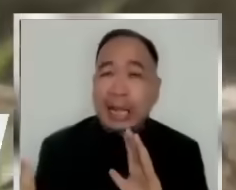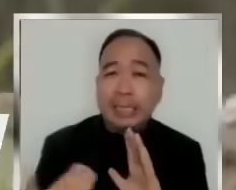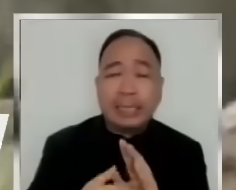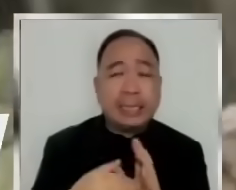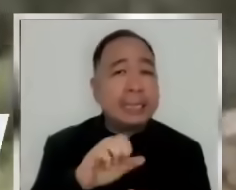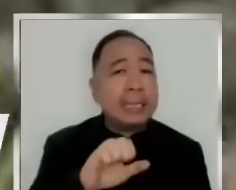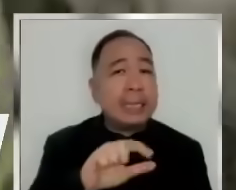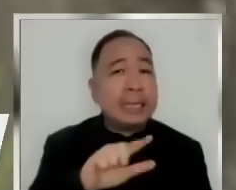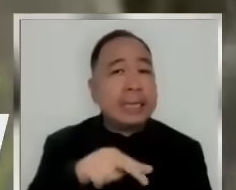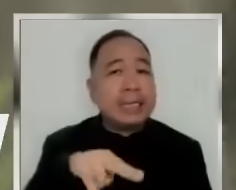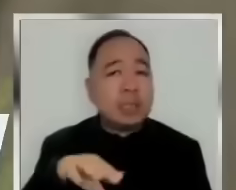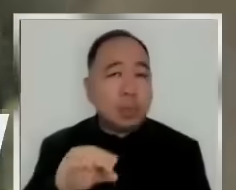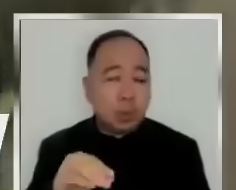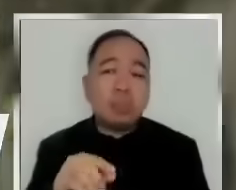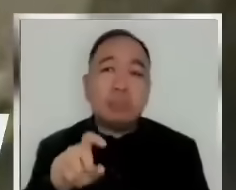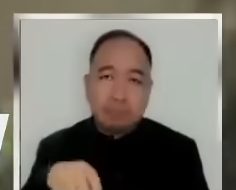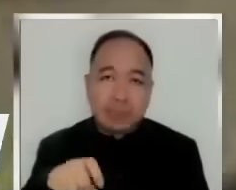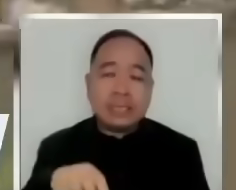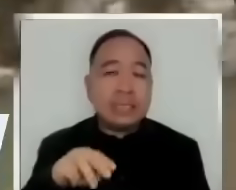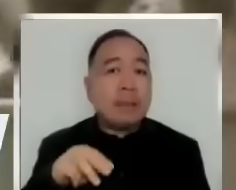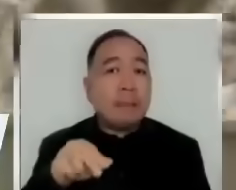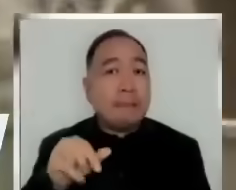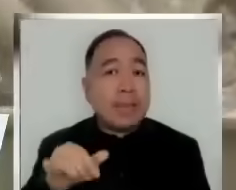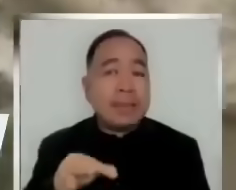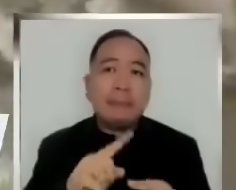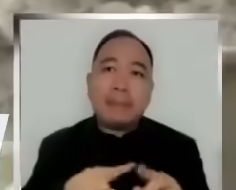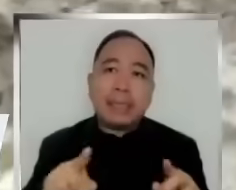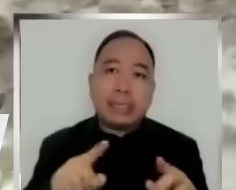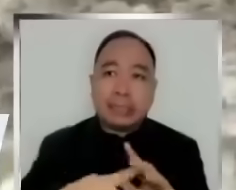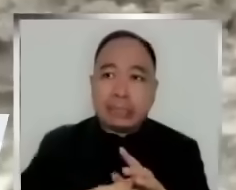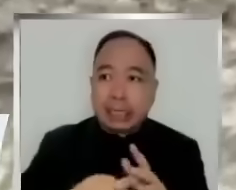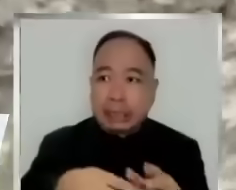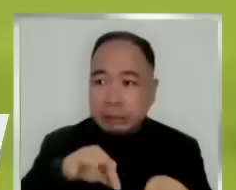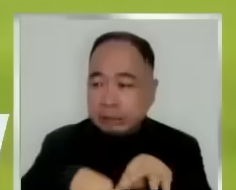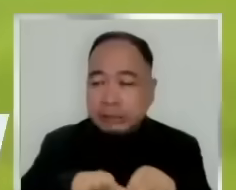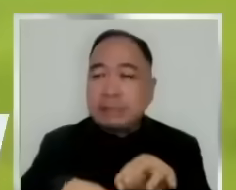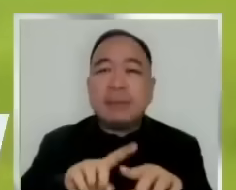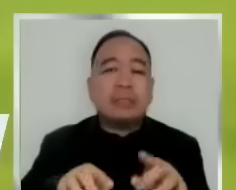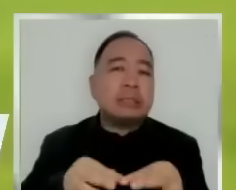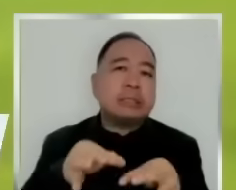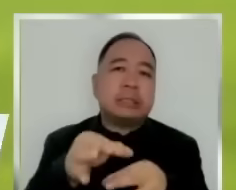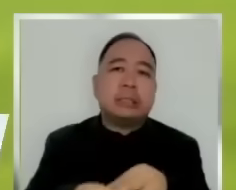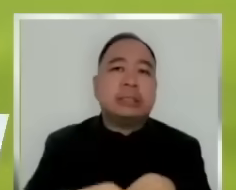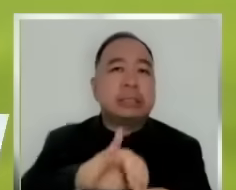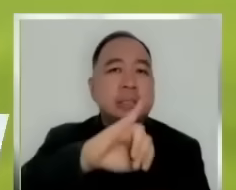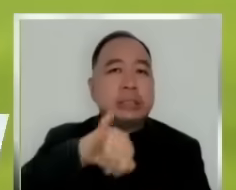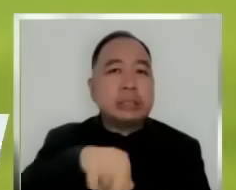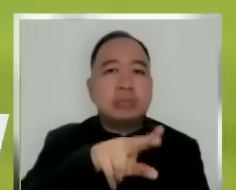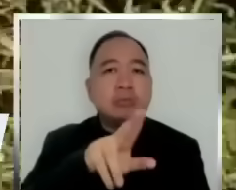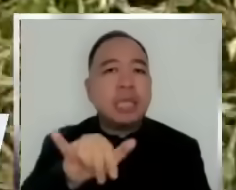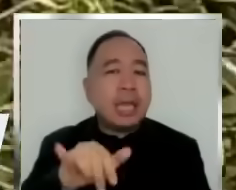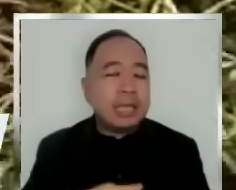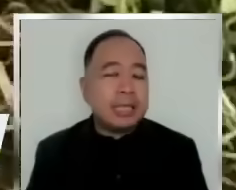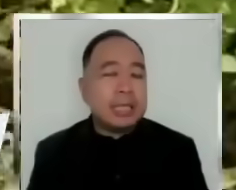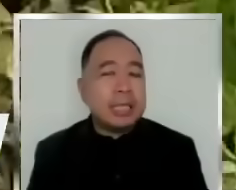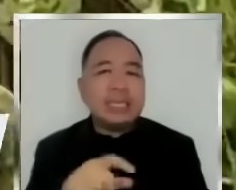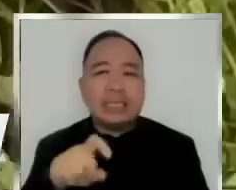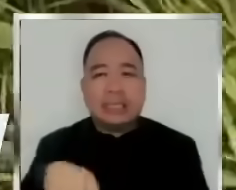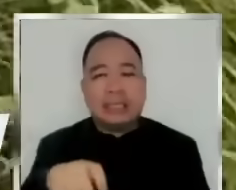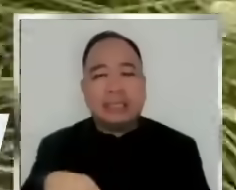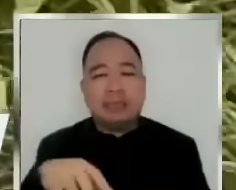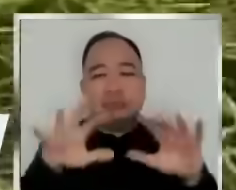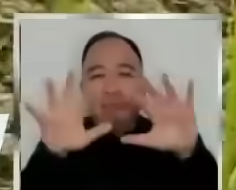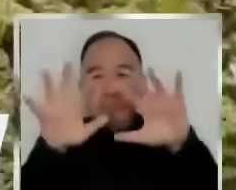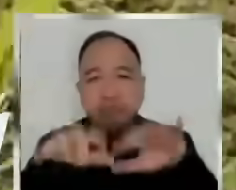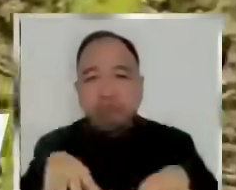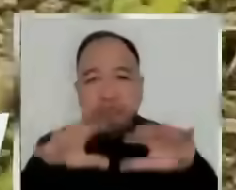ay Hulyo na sila nakapagsimulang magtanim. Kailangan namin mang ulan kasi kung walang ulan, ma'am, hindi kami makapagtanim